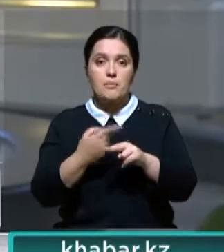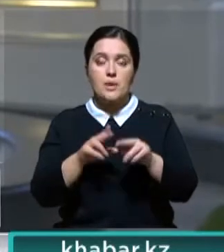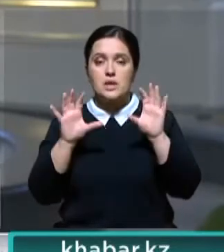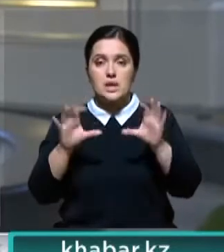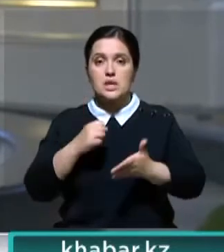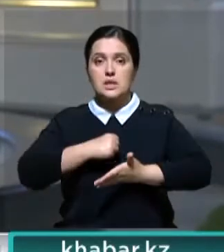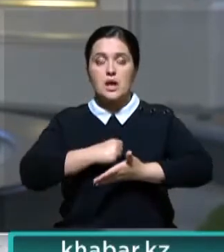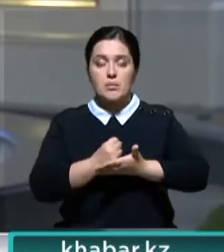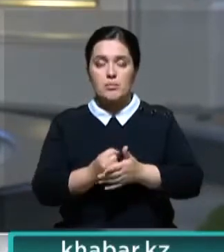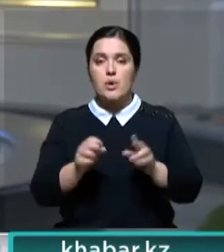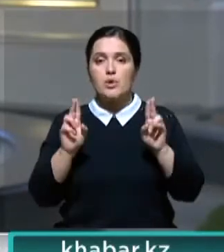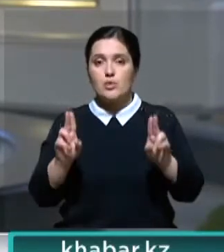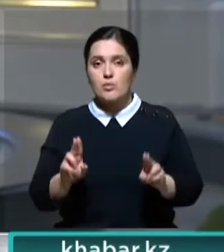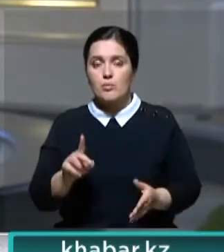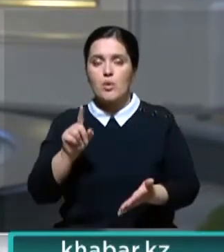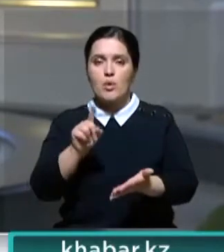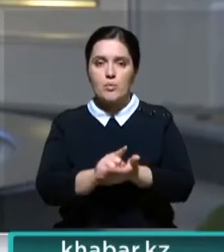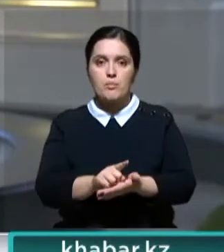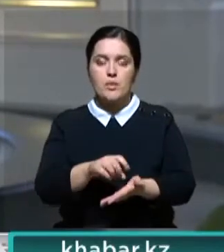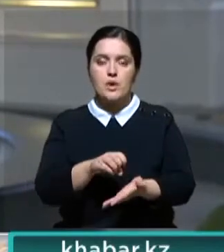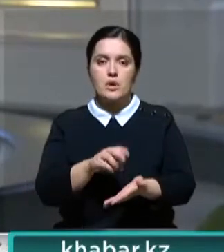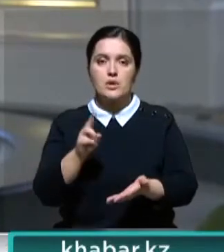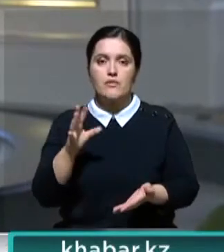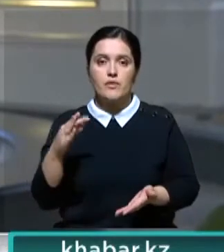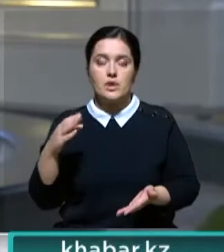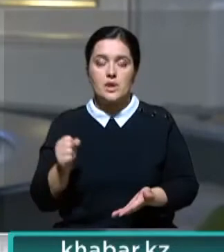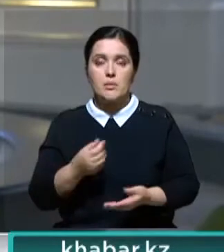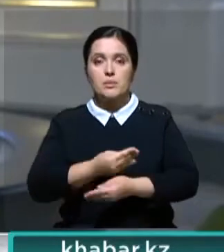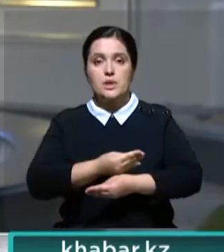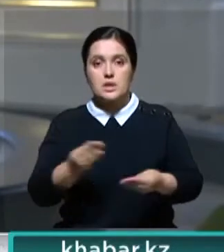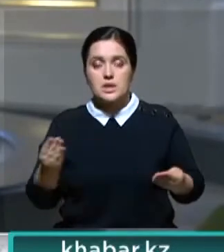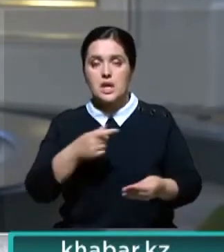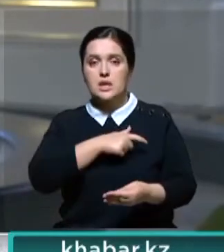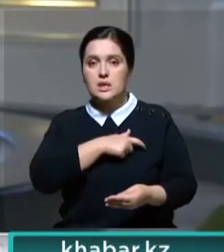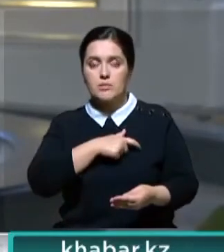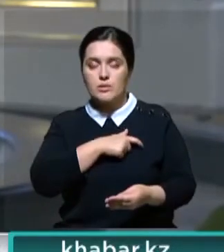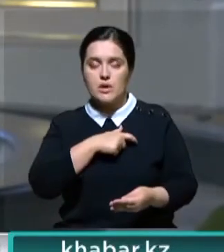закреплена норма об обязательном учете квоты при распределении депутатских мандатов.